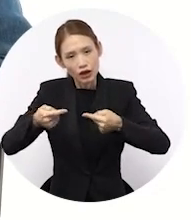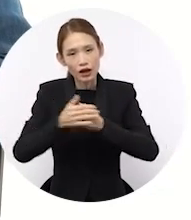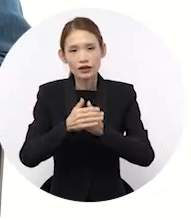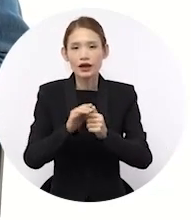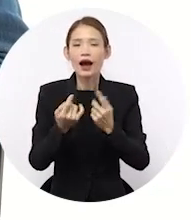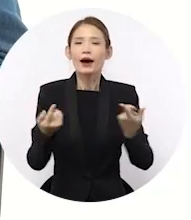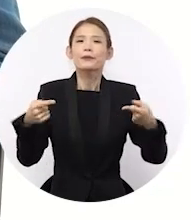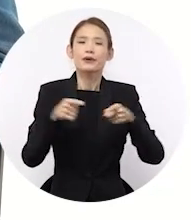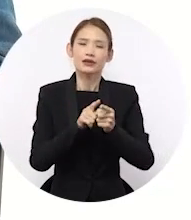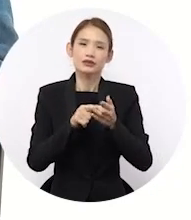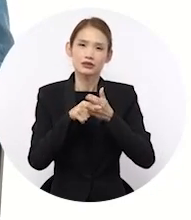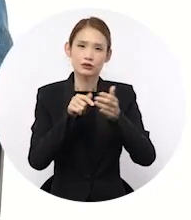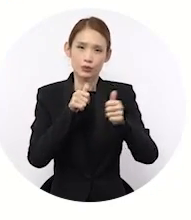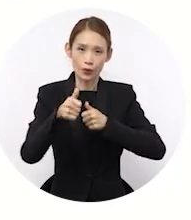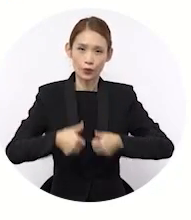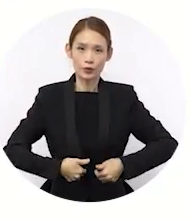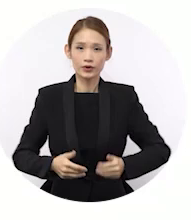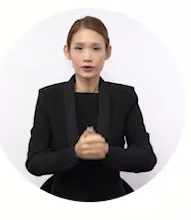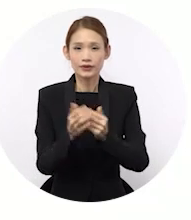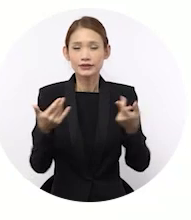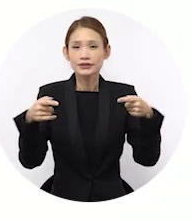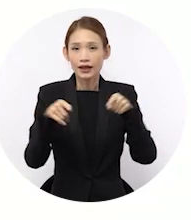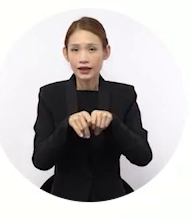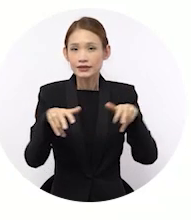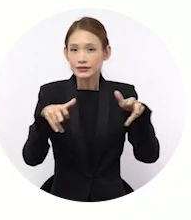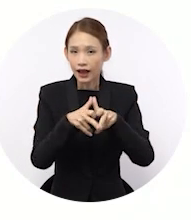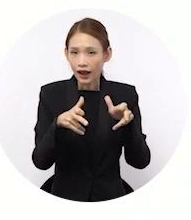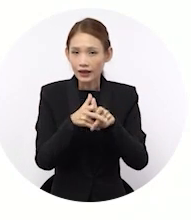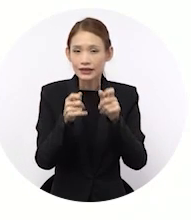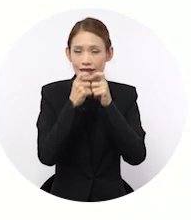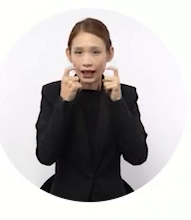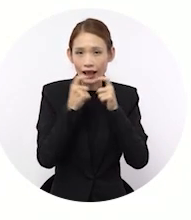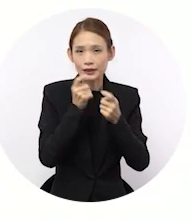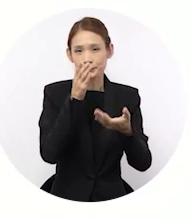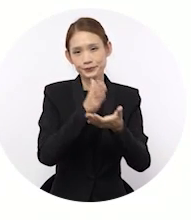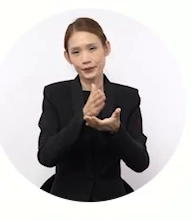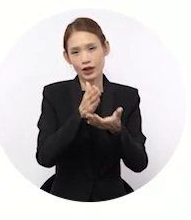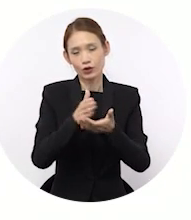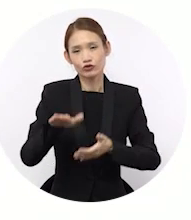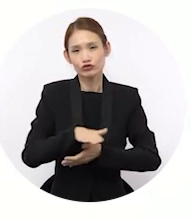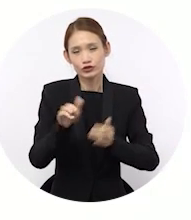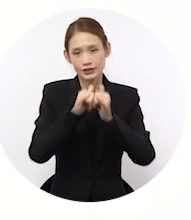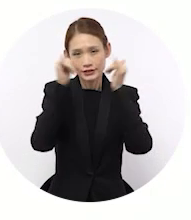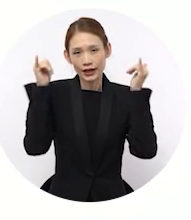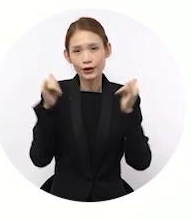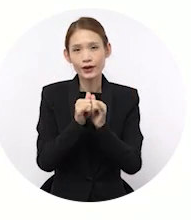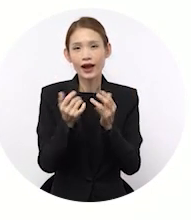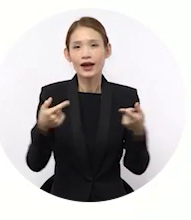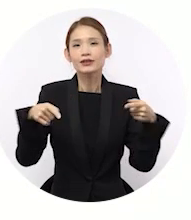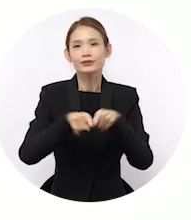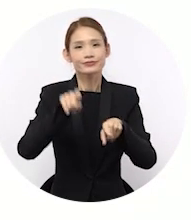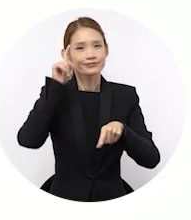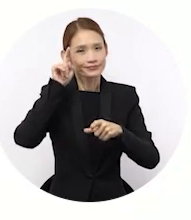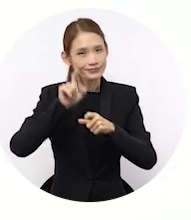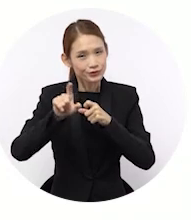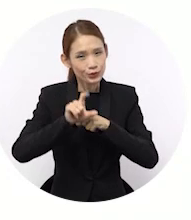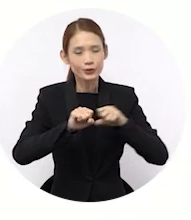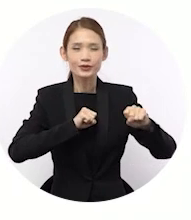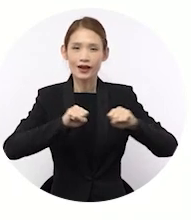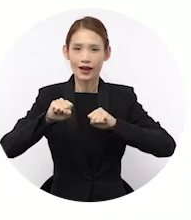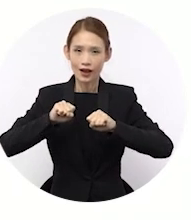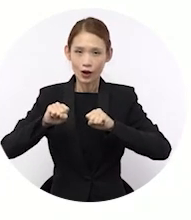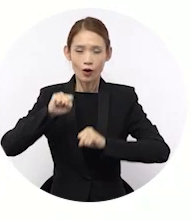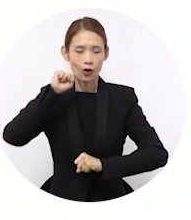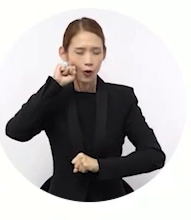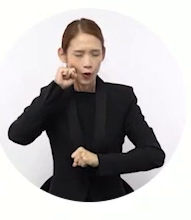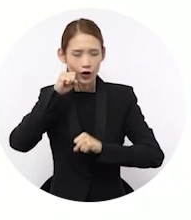극복해내야 되는 사항이 될 것입니다. 이렇듯 장애는 개인이 극복해내야 되는 게 아니라 우리 사회가 함께 고민하고